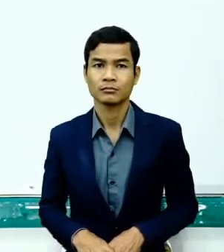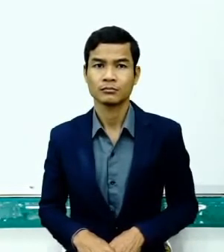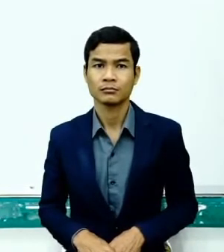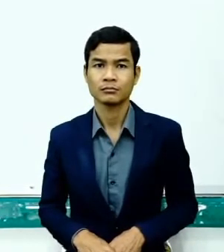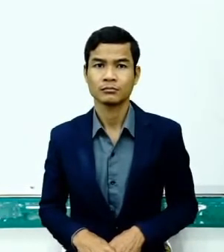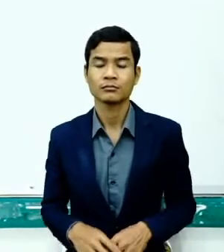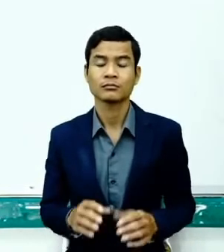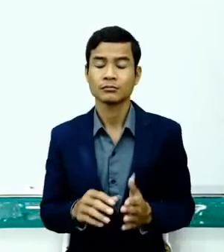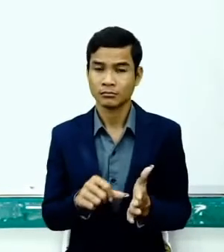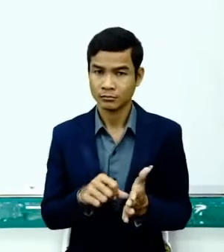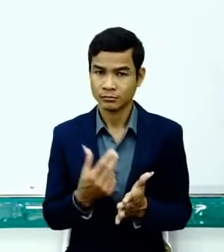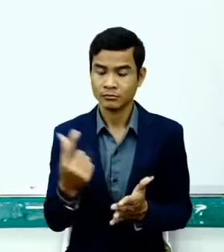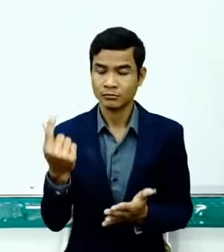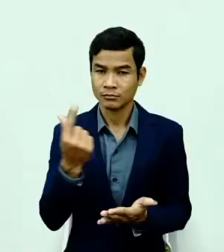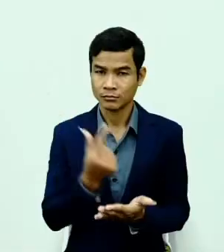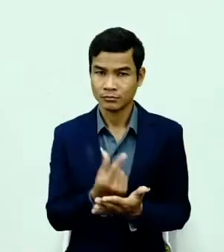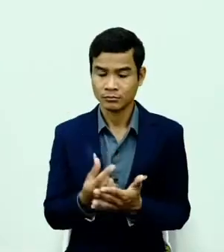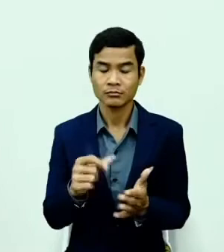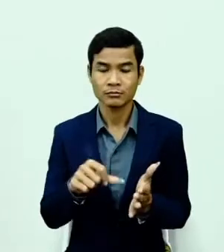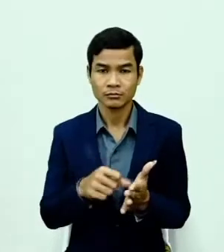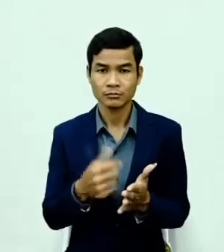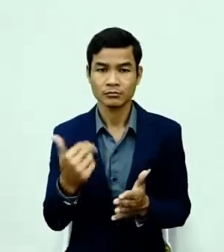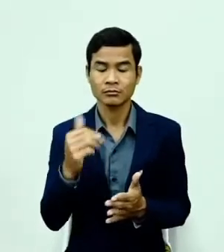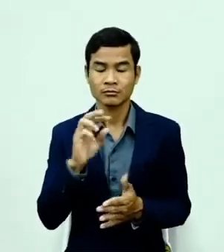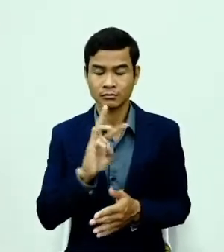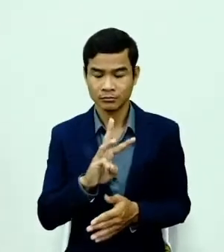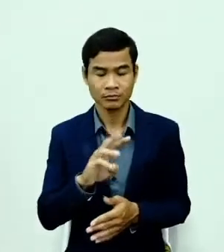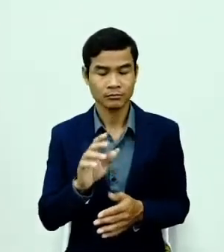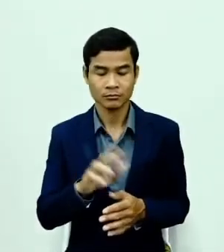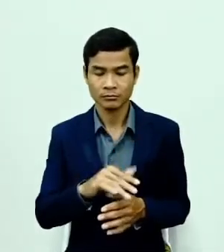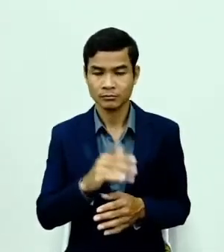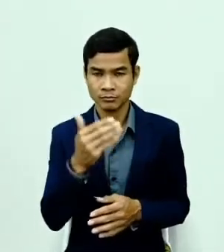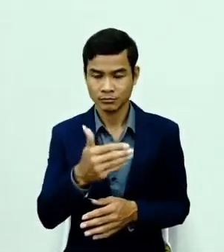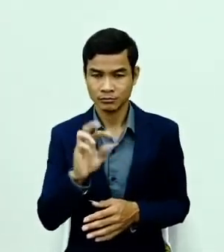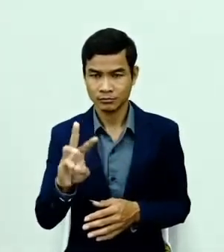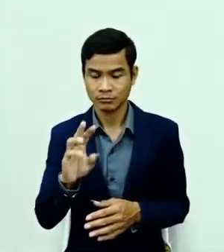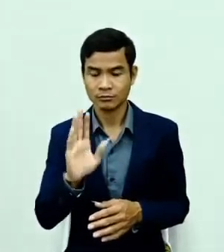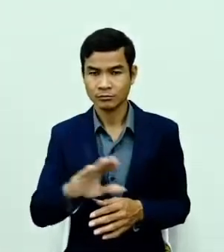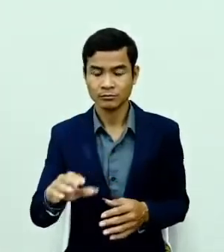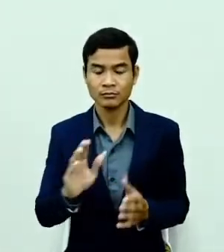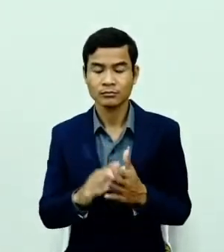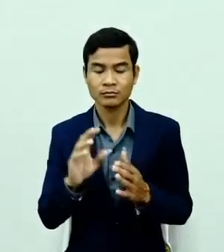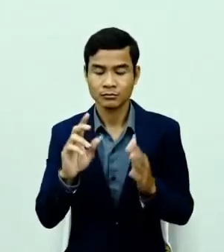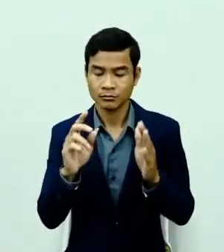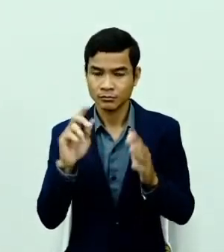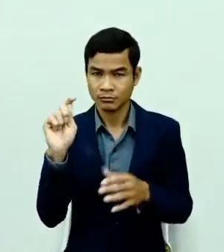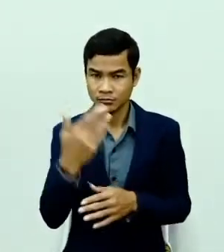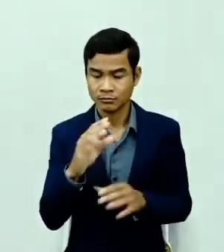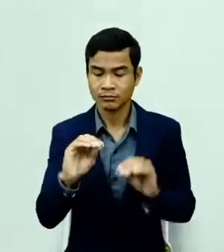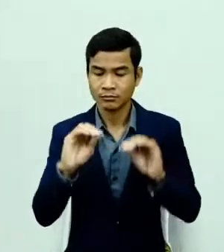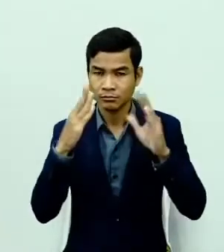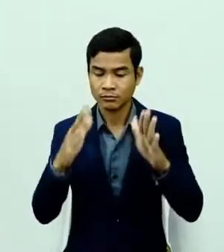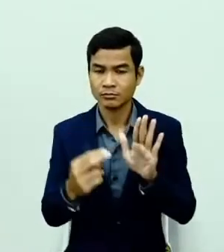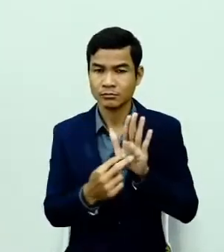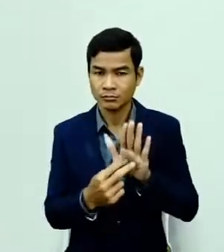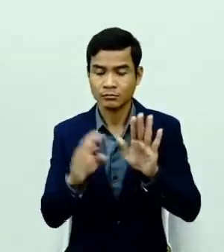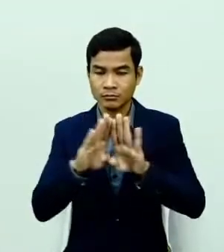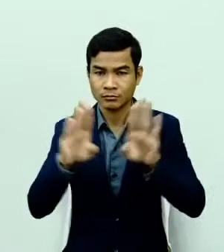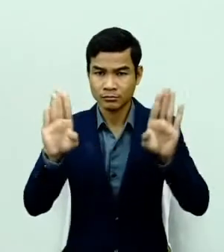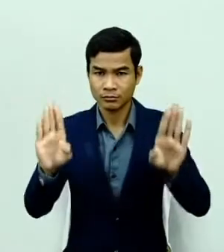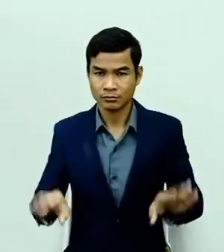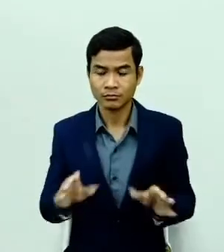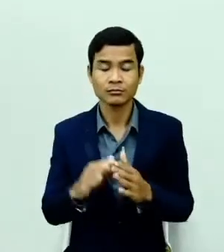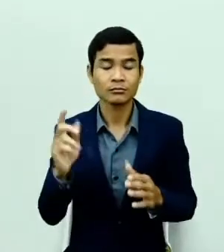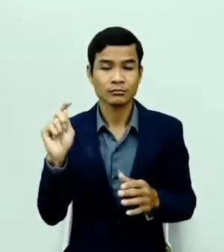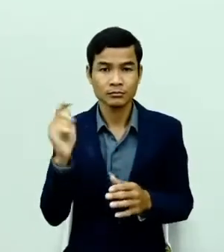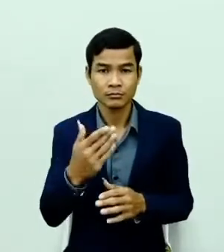គឺនៅទំព័រដដាណាទំព័រទី93នេះអញ្ចឹងរូបភាពដែលអ្នកគ្រូបានបង្ហាញកូននៅលើក្តារខៀននេះហើយនឹងរូ